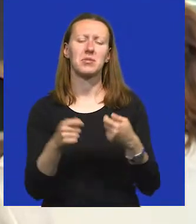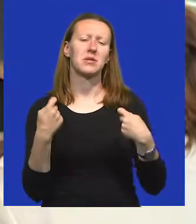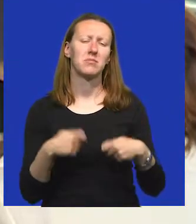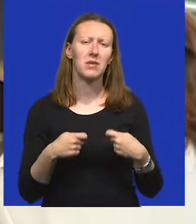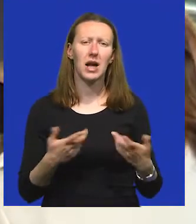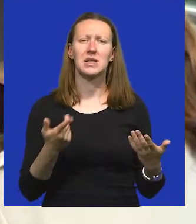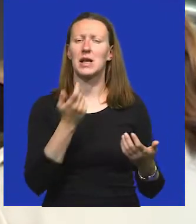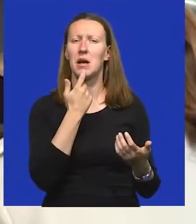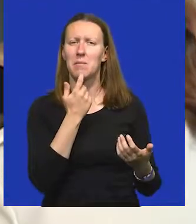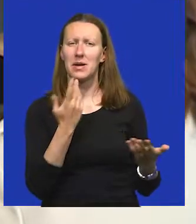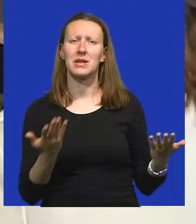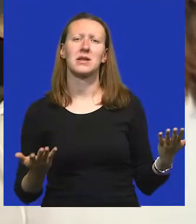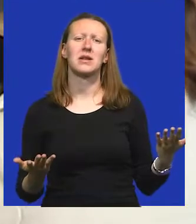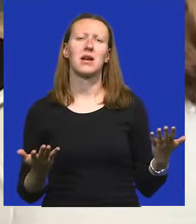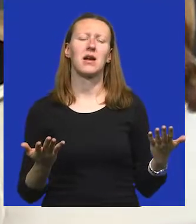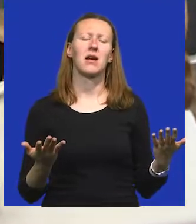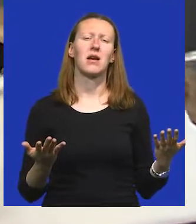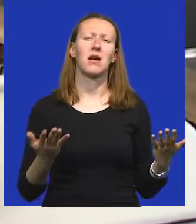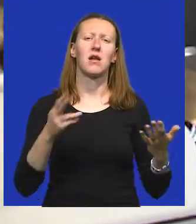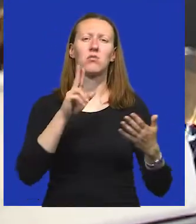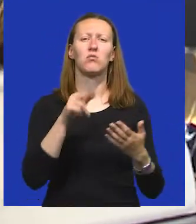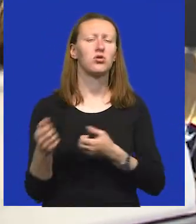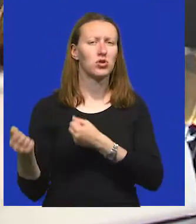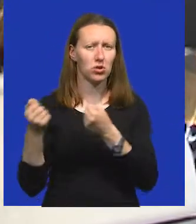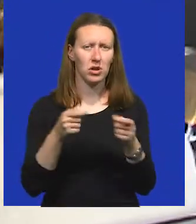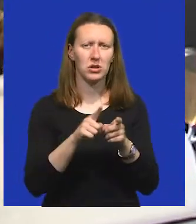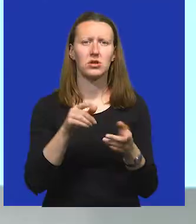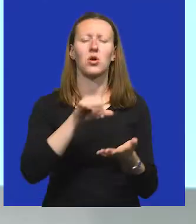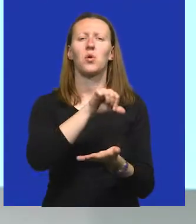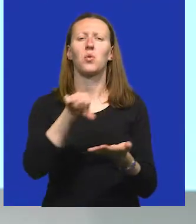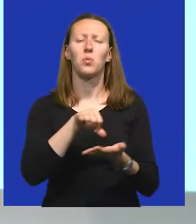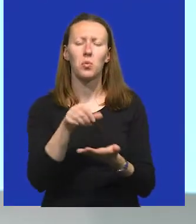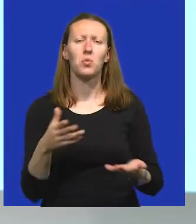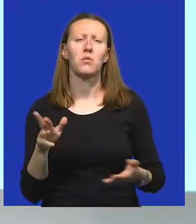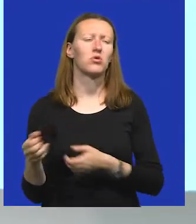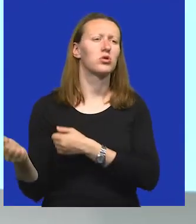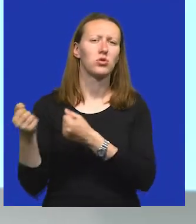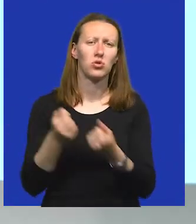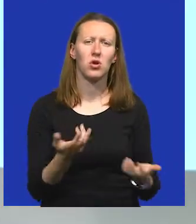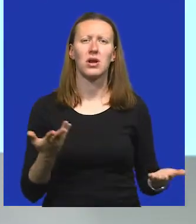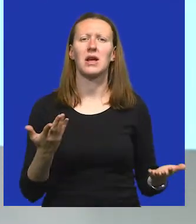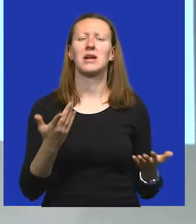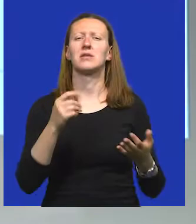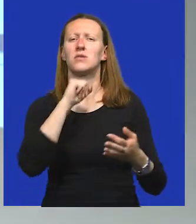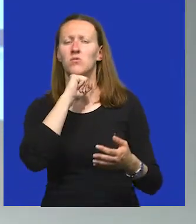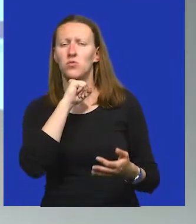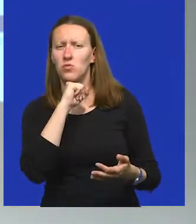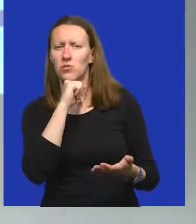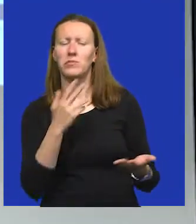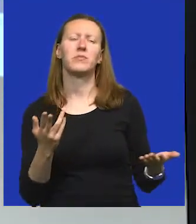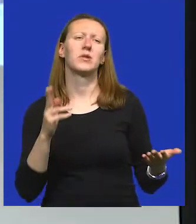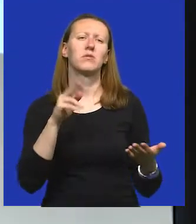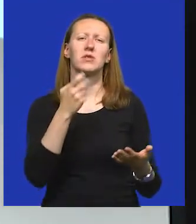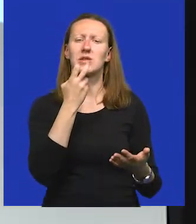carta, plastica, metallo, si possono portare anche oli, si possono portare pneumatici, si